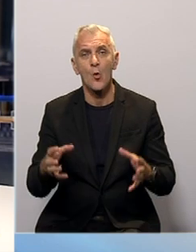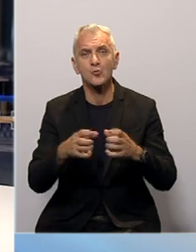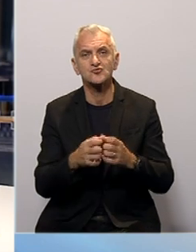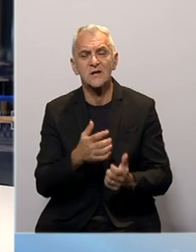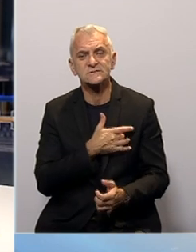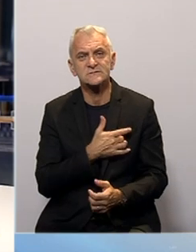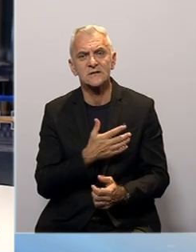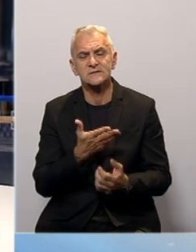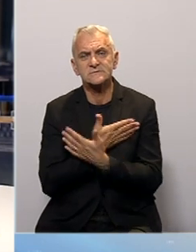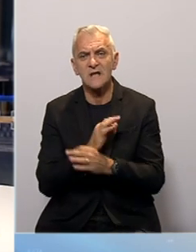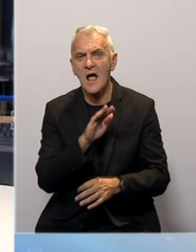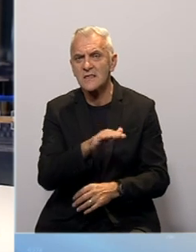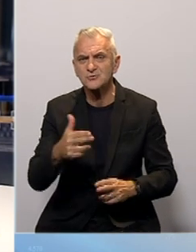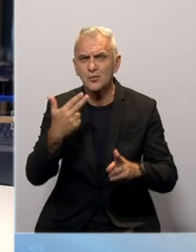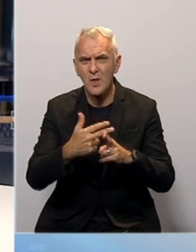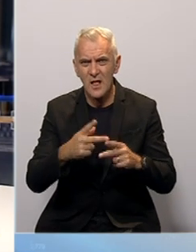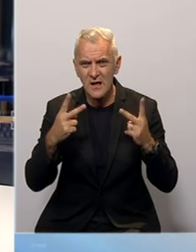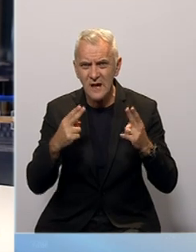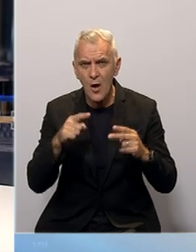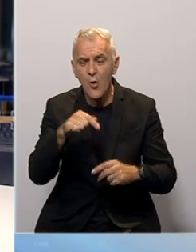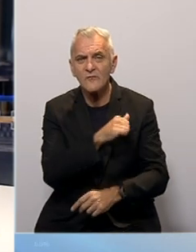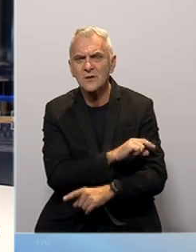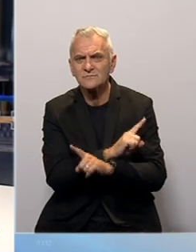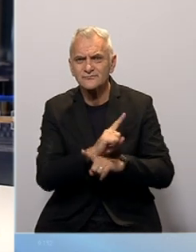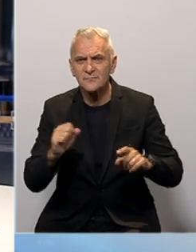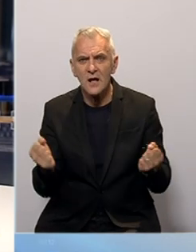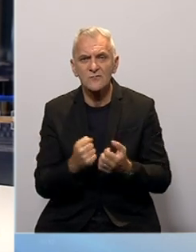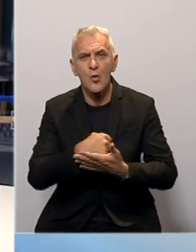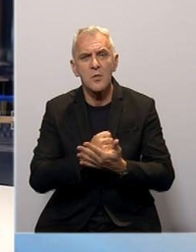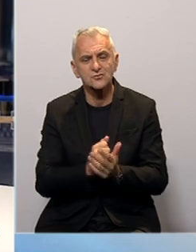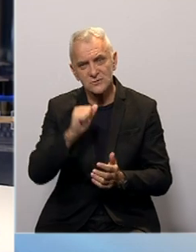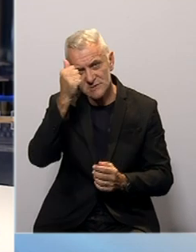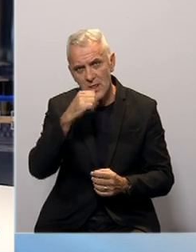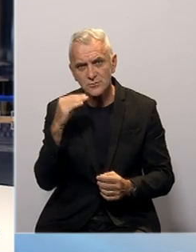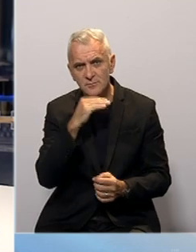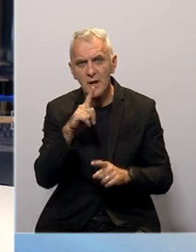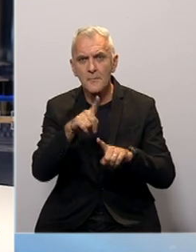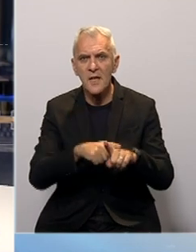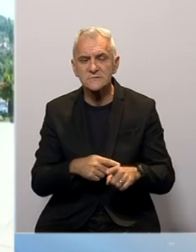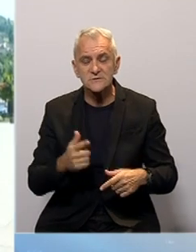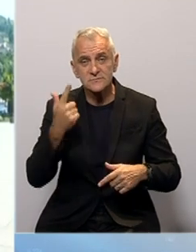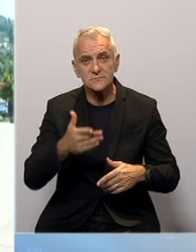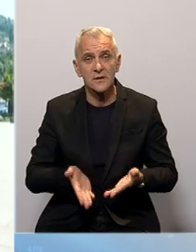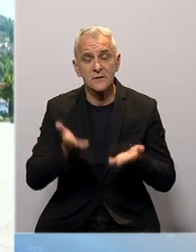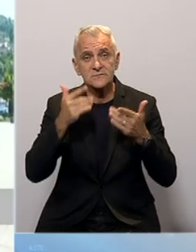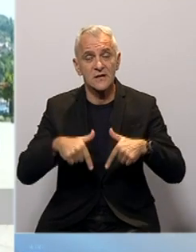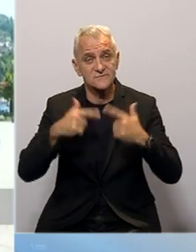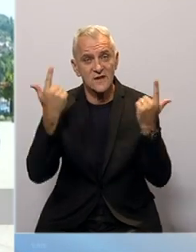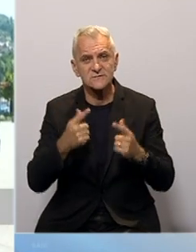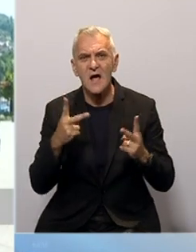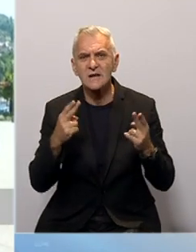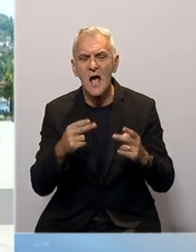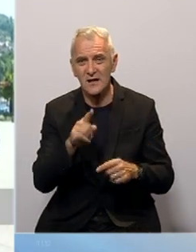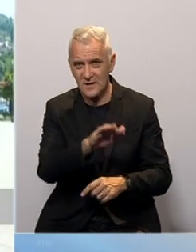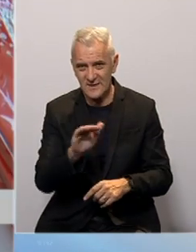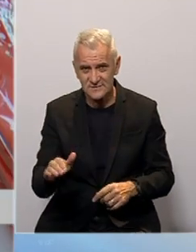Udruženje Srce za djecu oboljelo od raka i ove godine će nizom aktivnosti obilježiti Zlatni septembar, mjesec podizanja svijesti o karcinomu kod djece.